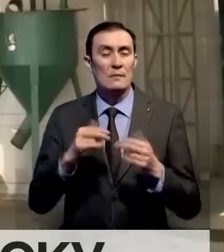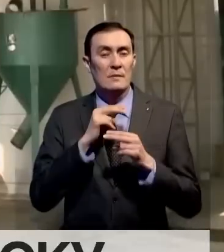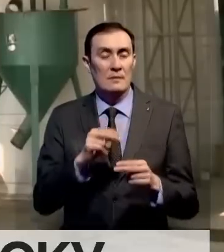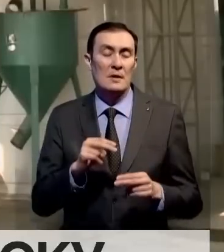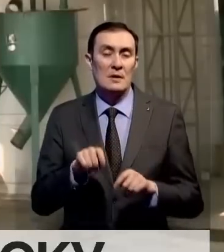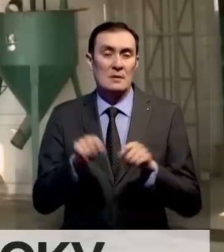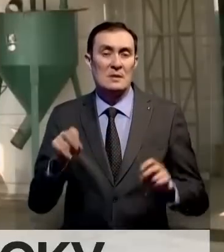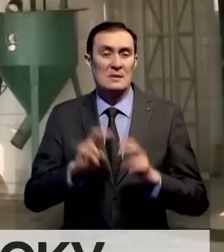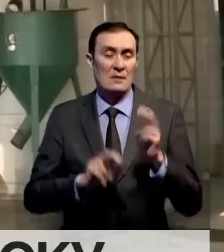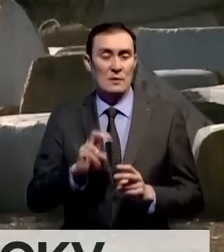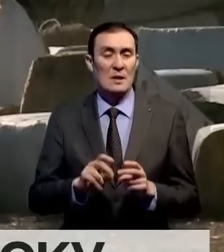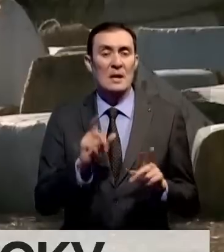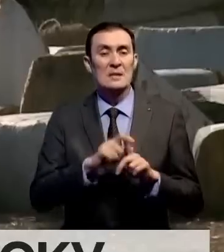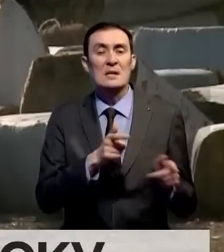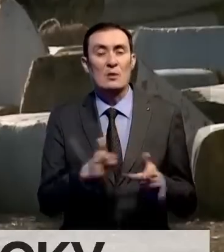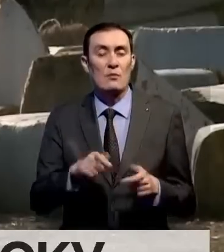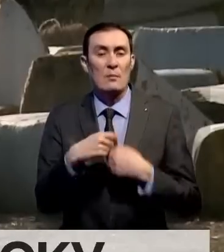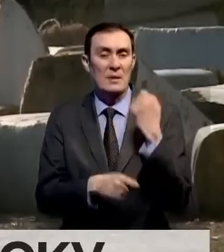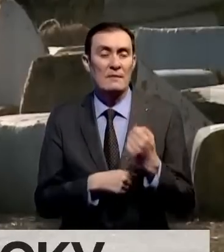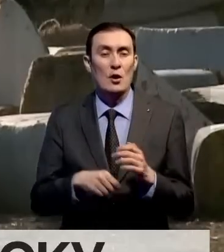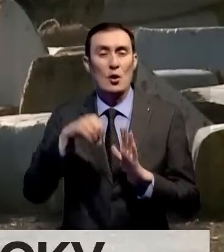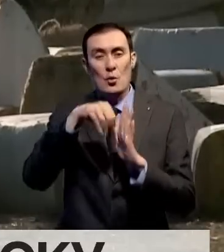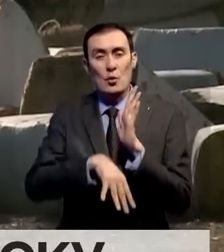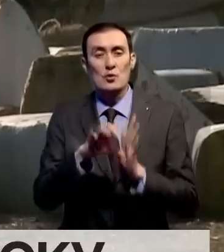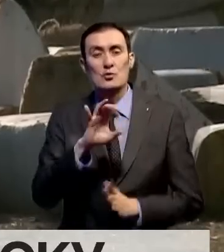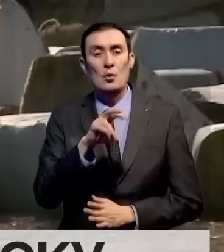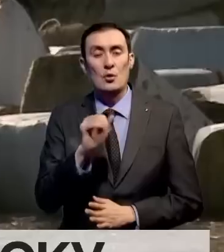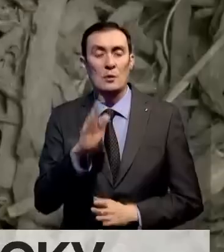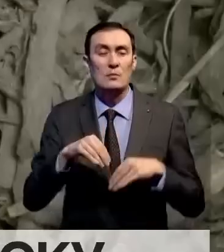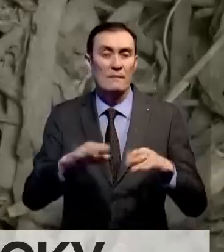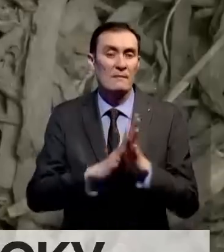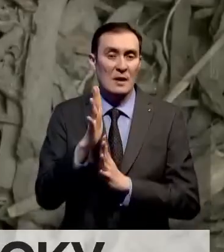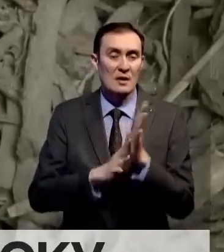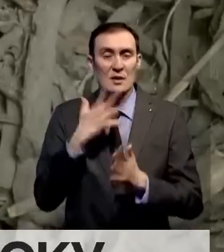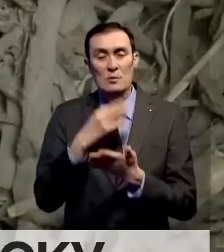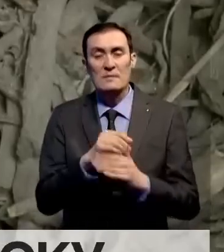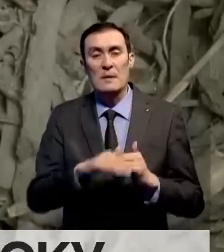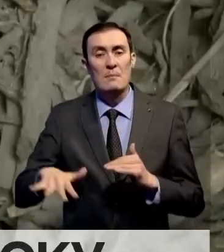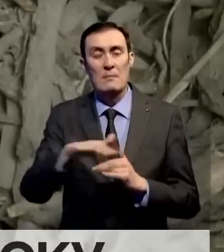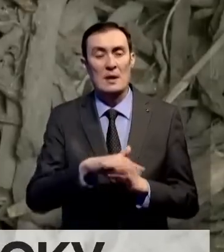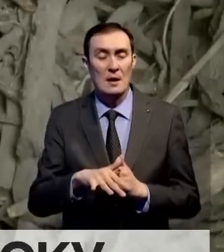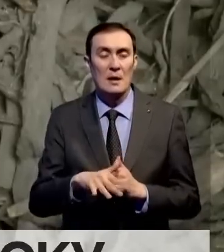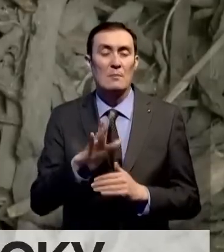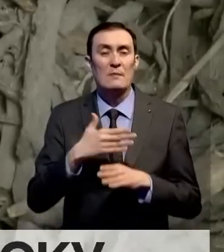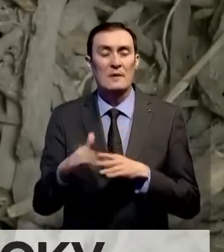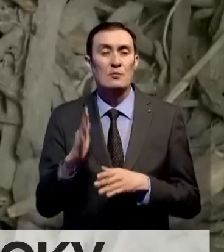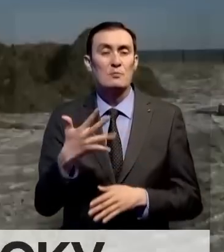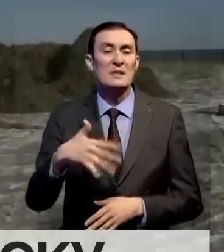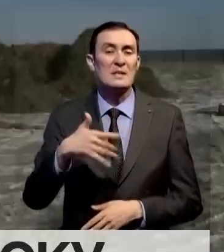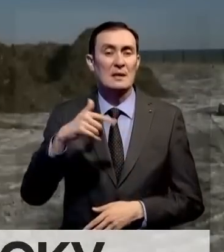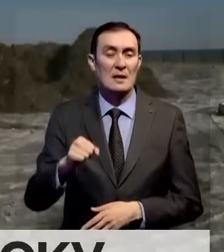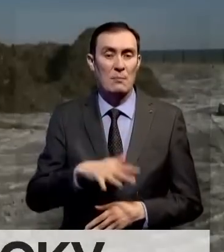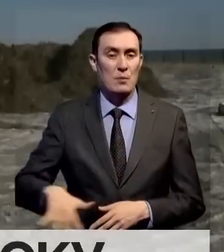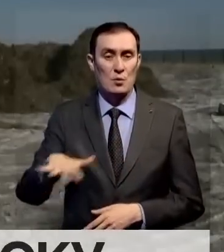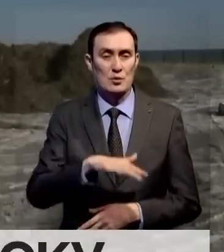учредители завода сделают на заготовку сырья. Корень солодки намерен выращивать на собственных полях. Под ценную культуру отведут 50